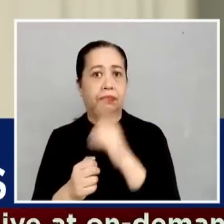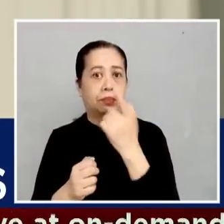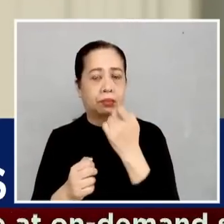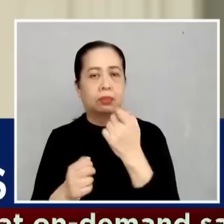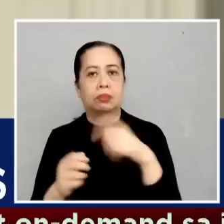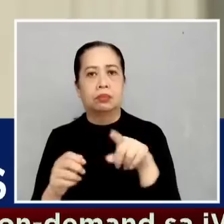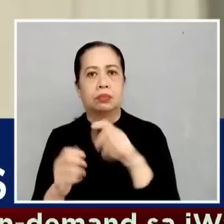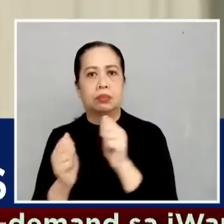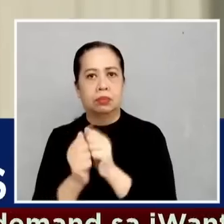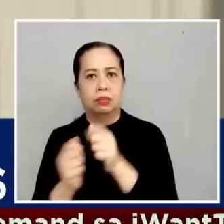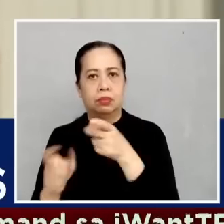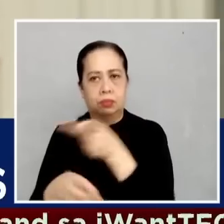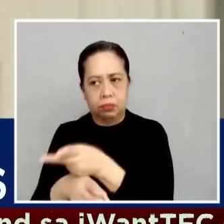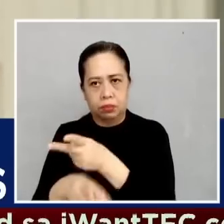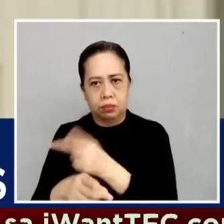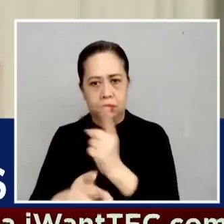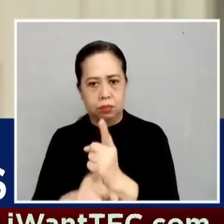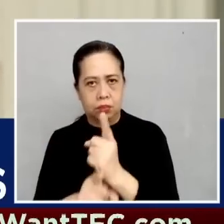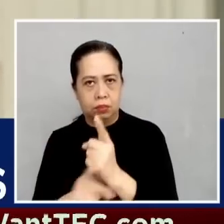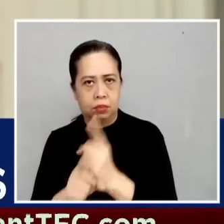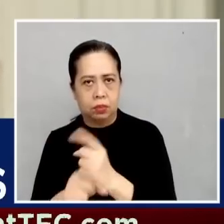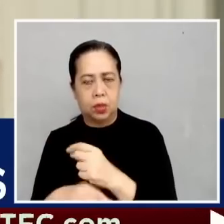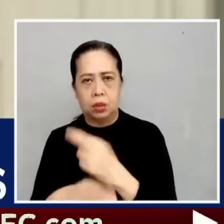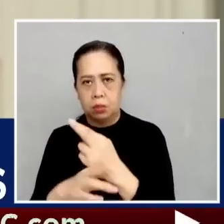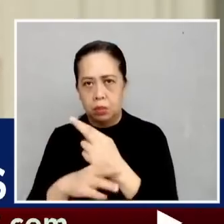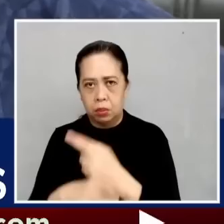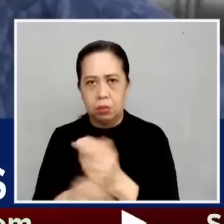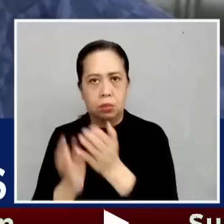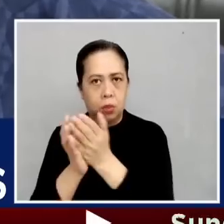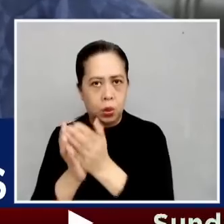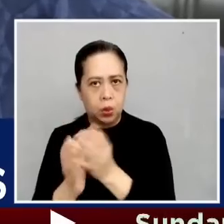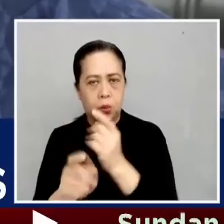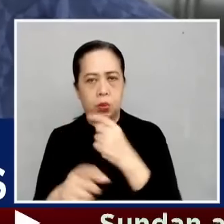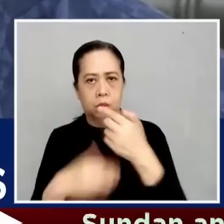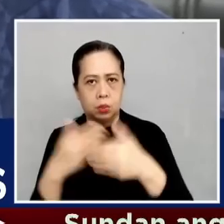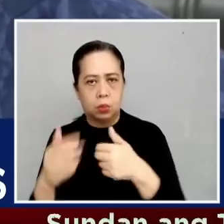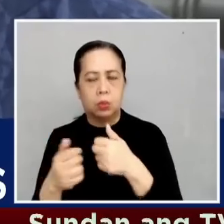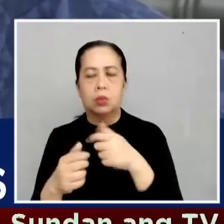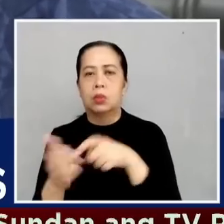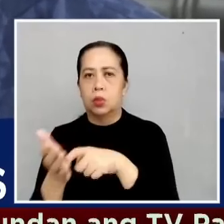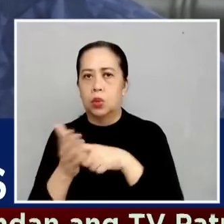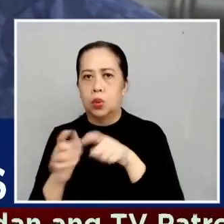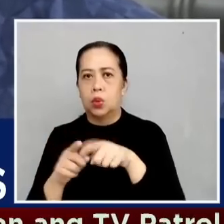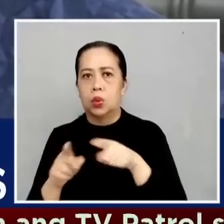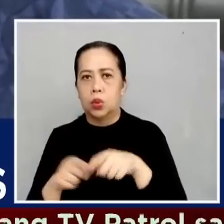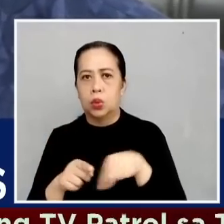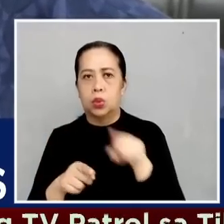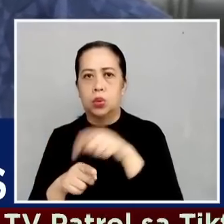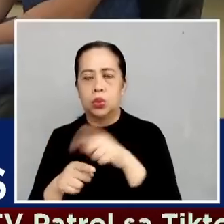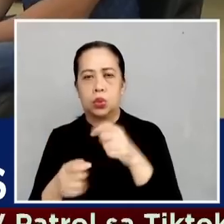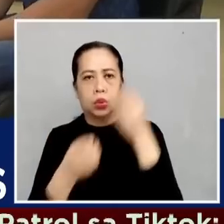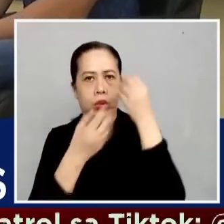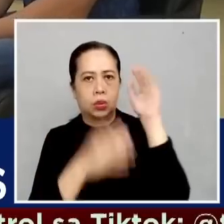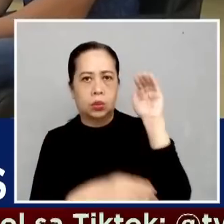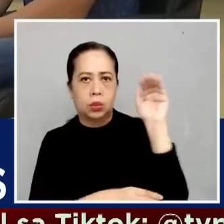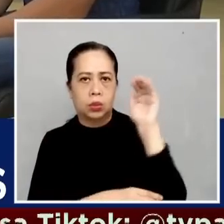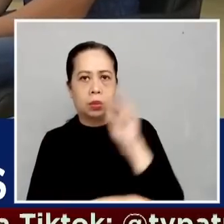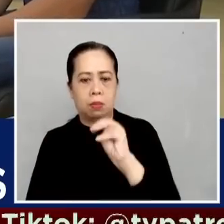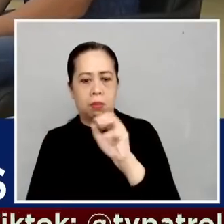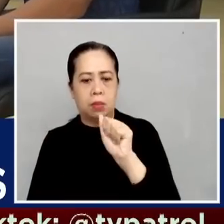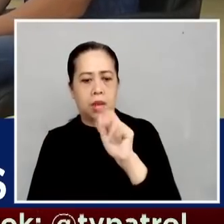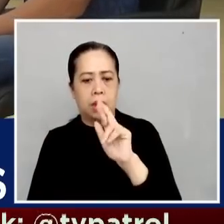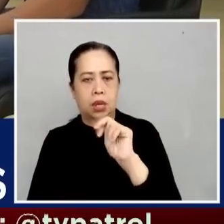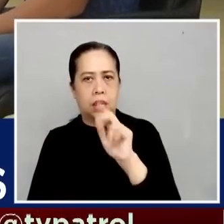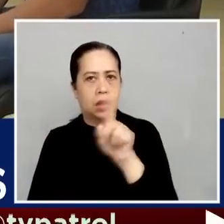sa pangasiwa kung tama ba ang pagkukumpuni sa isang barko. Obligado rin ang mga shipyard na mag-abiso sa marina kung anong barko